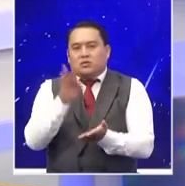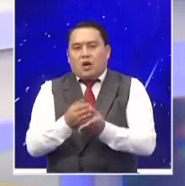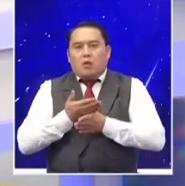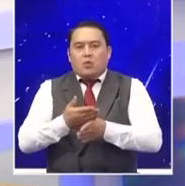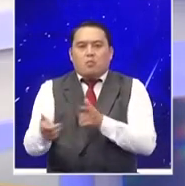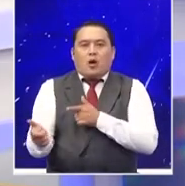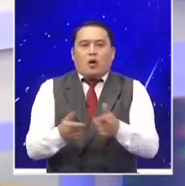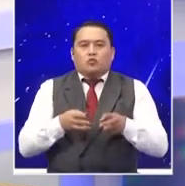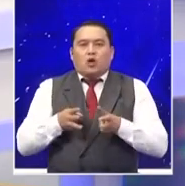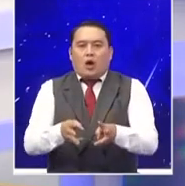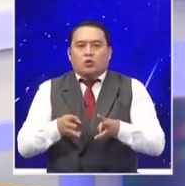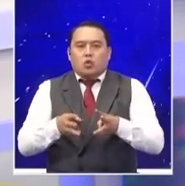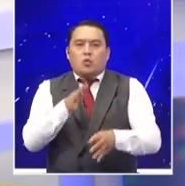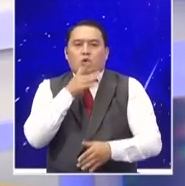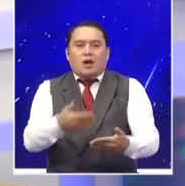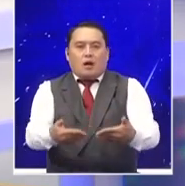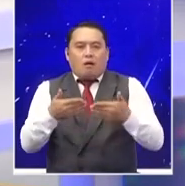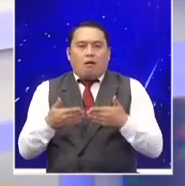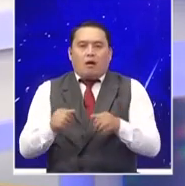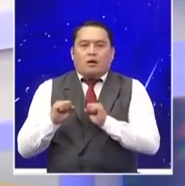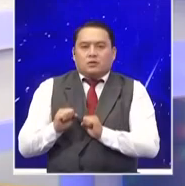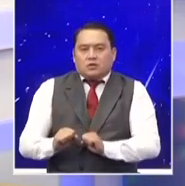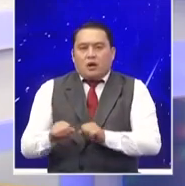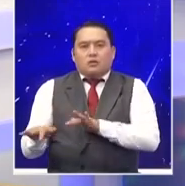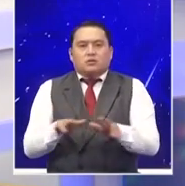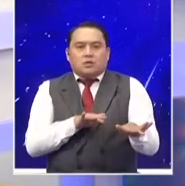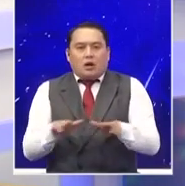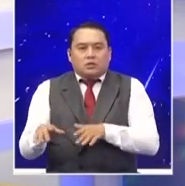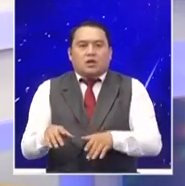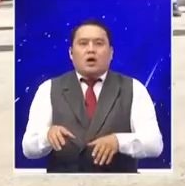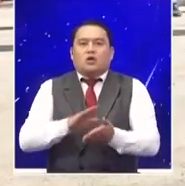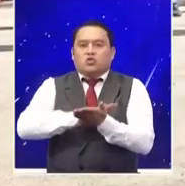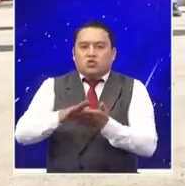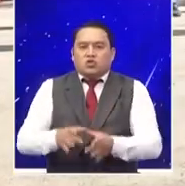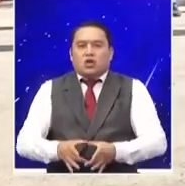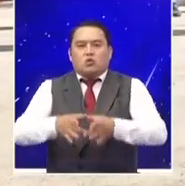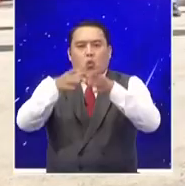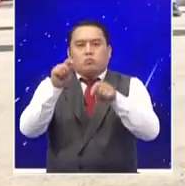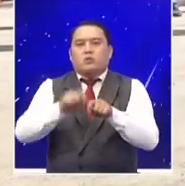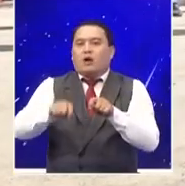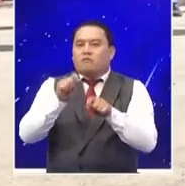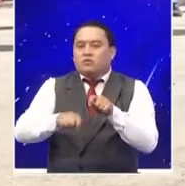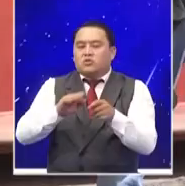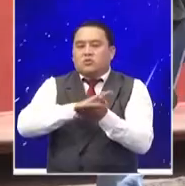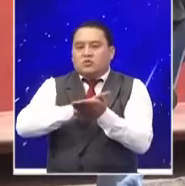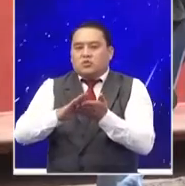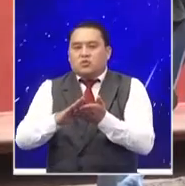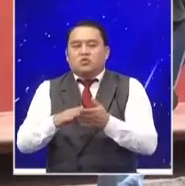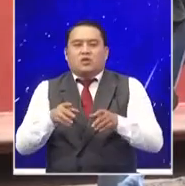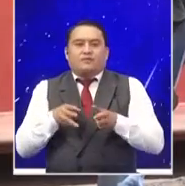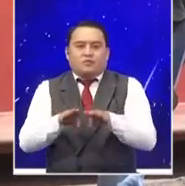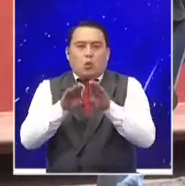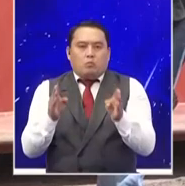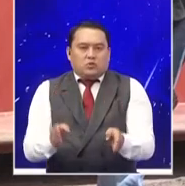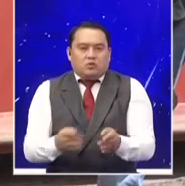населению подготовиться к отопительному сезону. В ходе акции специалисты и добровольцы проводят очистку дымоходов, проверяют исправность печей и отопительной